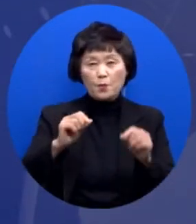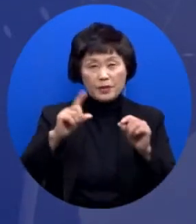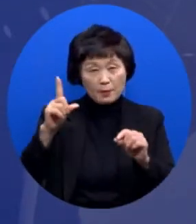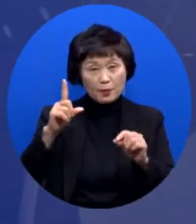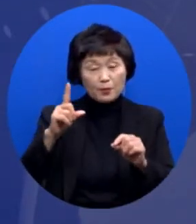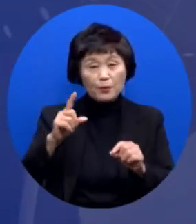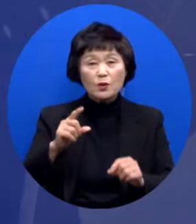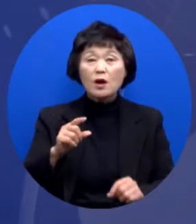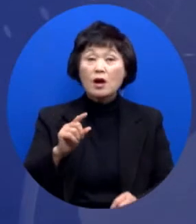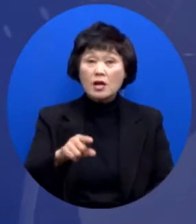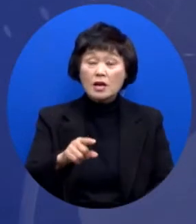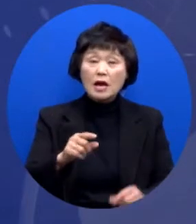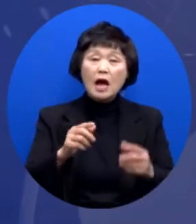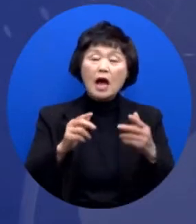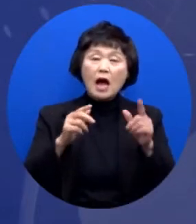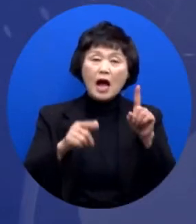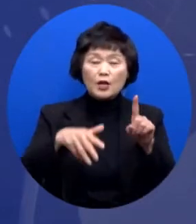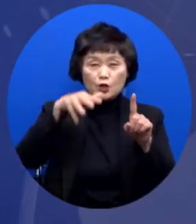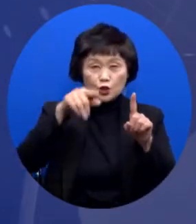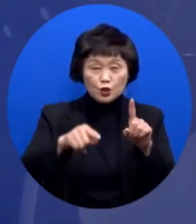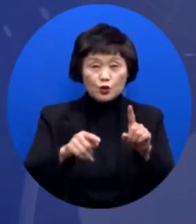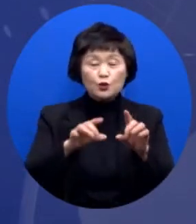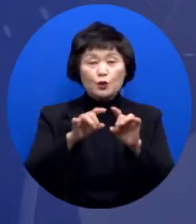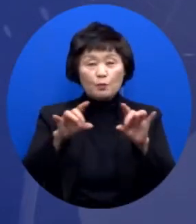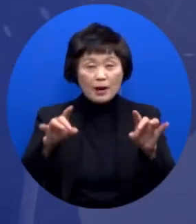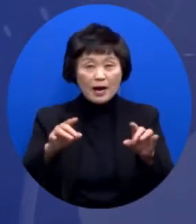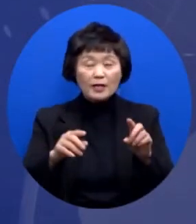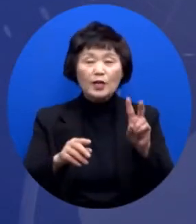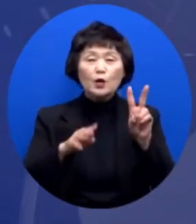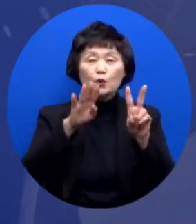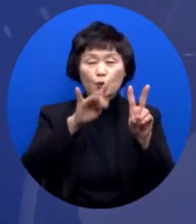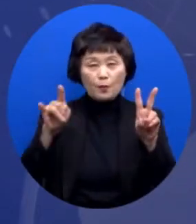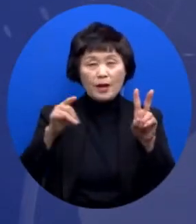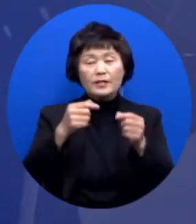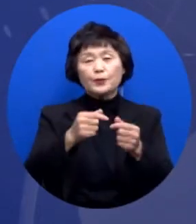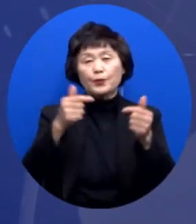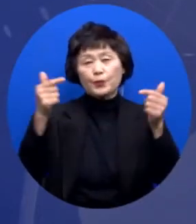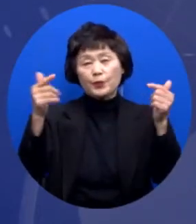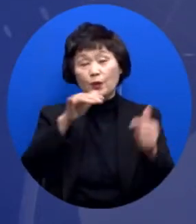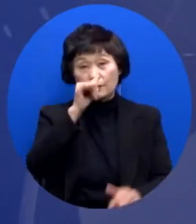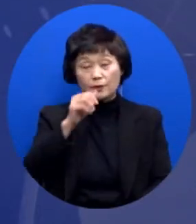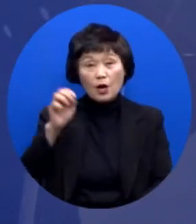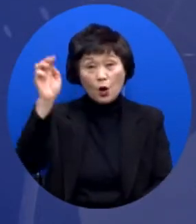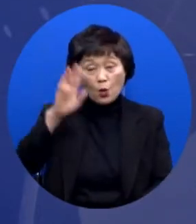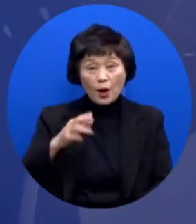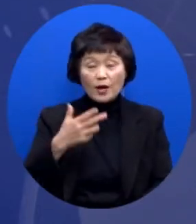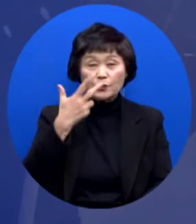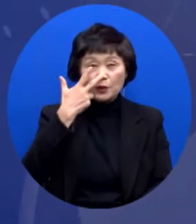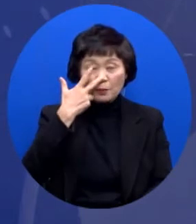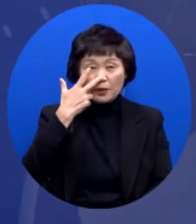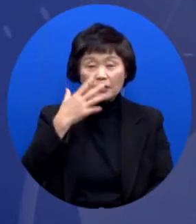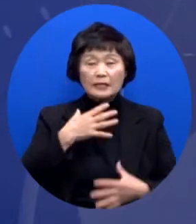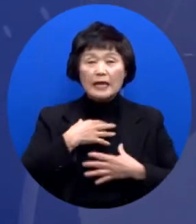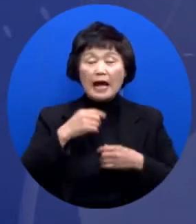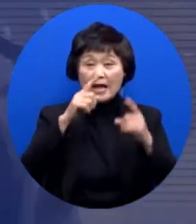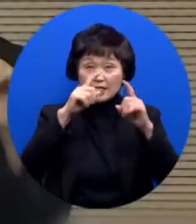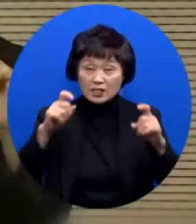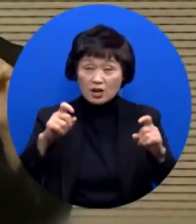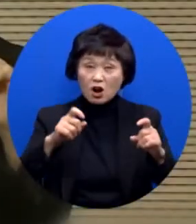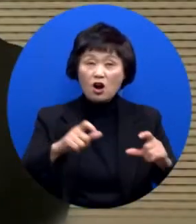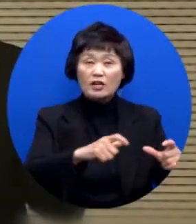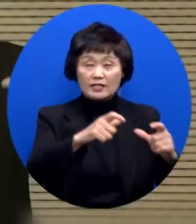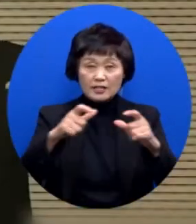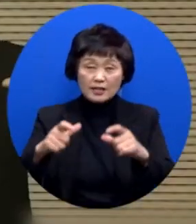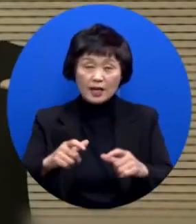점입니다 한주가 지날 때마다 무려 2배씩 증가하고 있습니다 4 광주와 평택 안성 등 일부 지역에는 특히